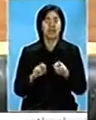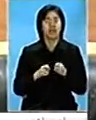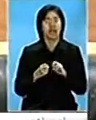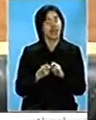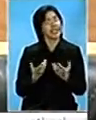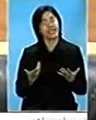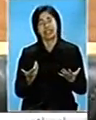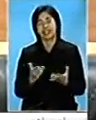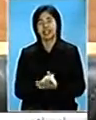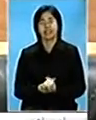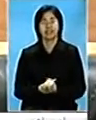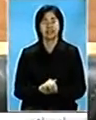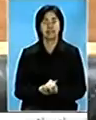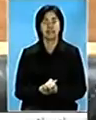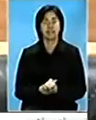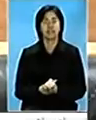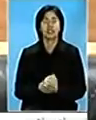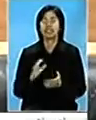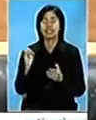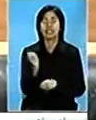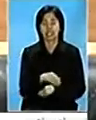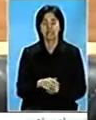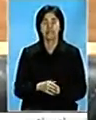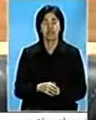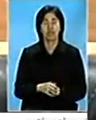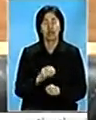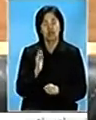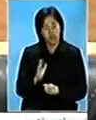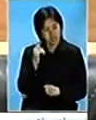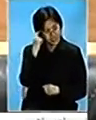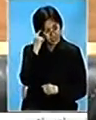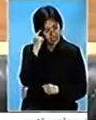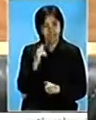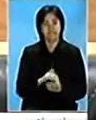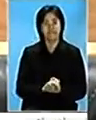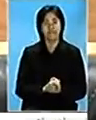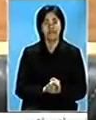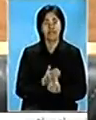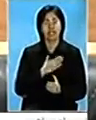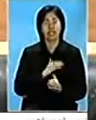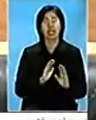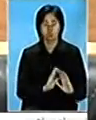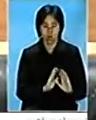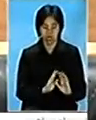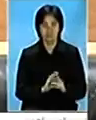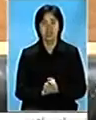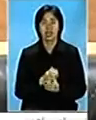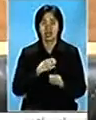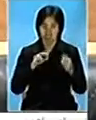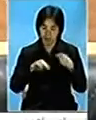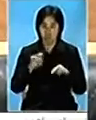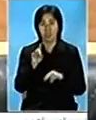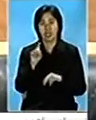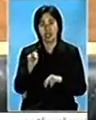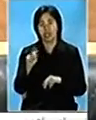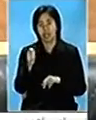ก็ทิ้งไปแต่พอตอนหลังดิฉันนึกขึ้นได้ฉันเลยต้องเก็บมาไว้เพื่อไปตรวจ DNA